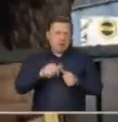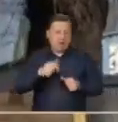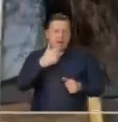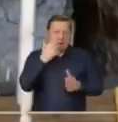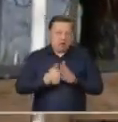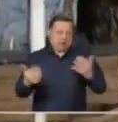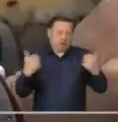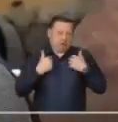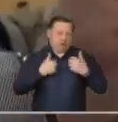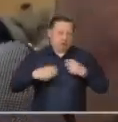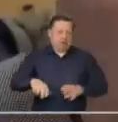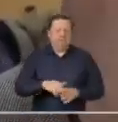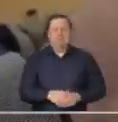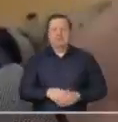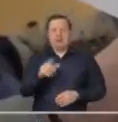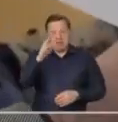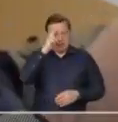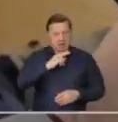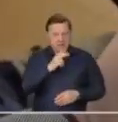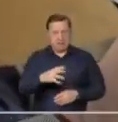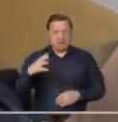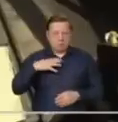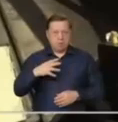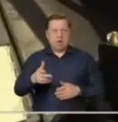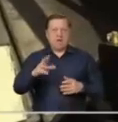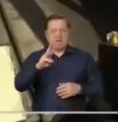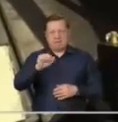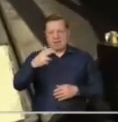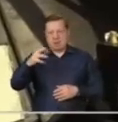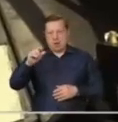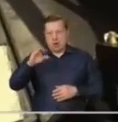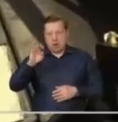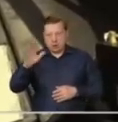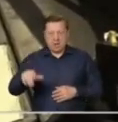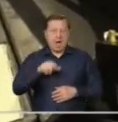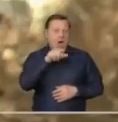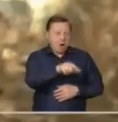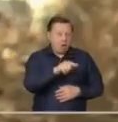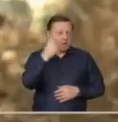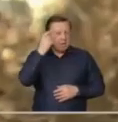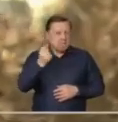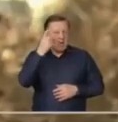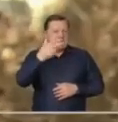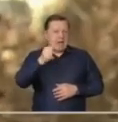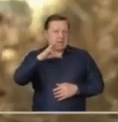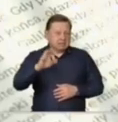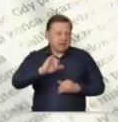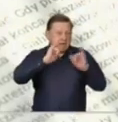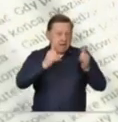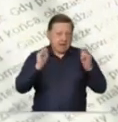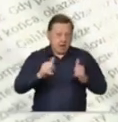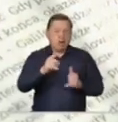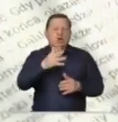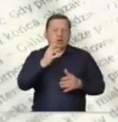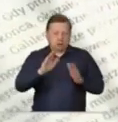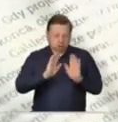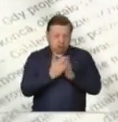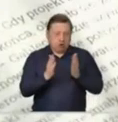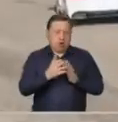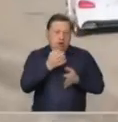życia. Jego tata wymyślił wam nolot i wkrętacz, on wymyśla w NASA, jak podbić kosmos. Opowiada o tym w książce i w